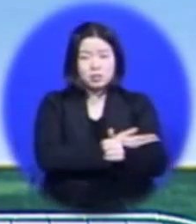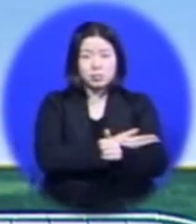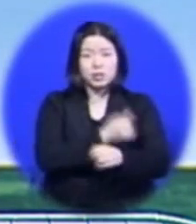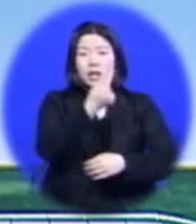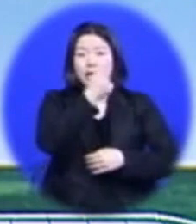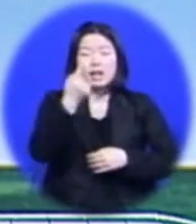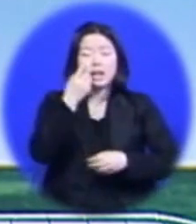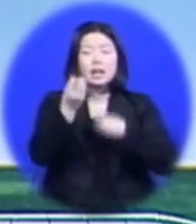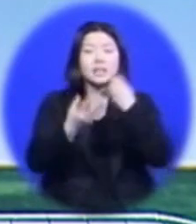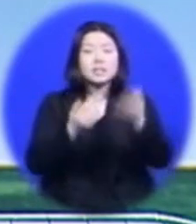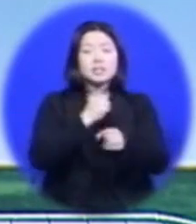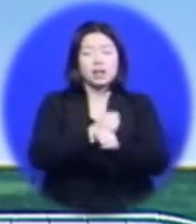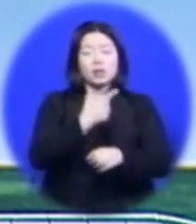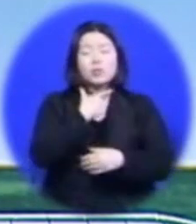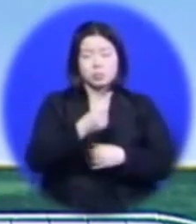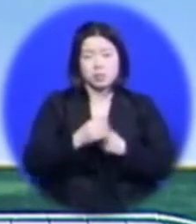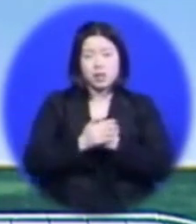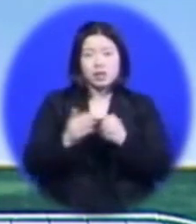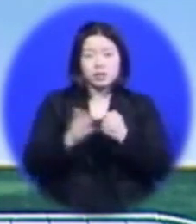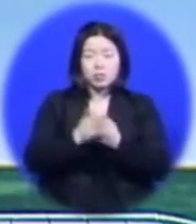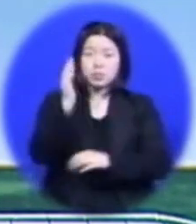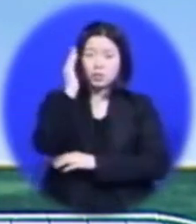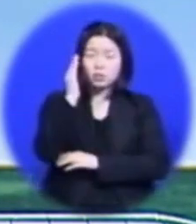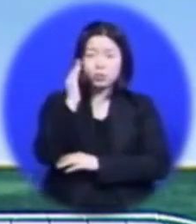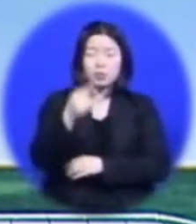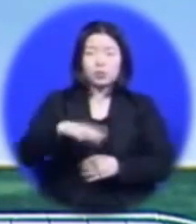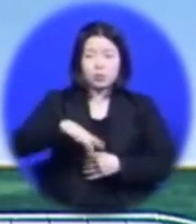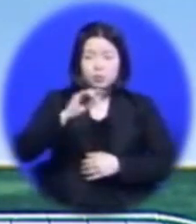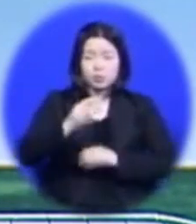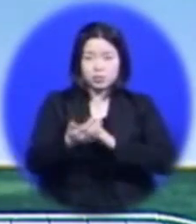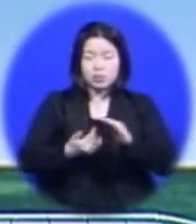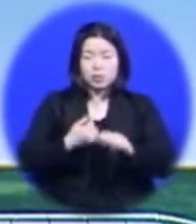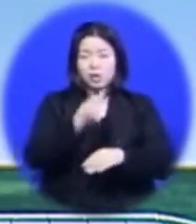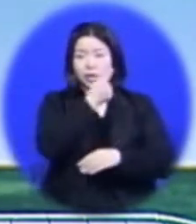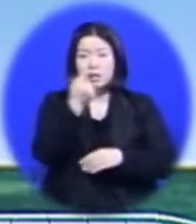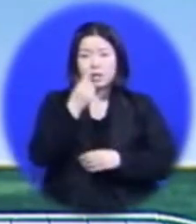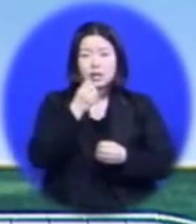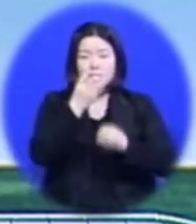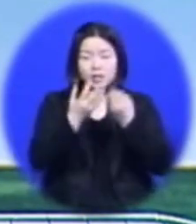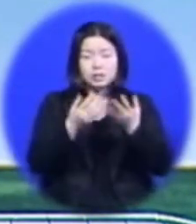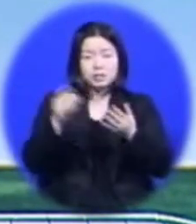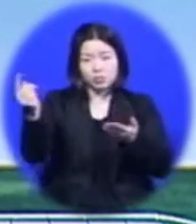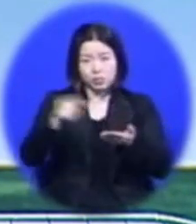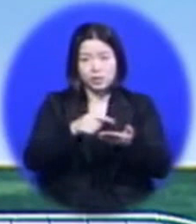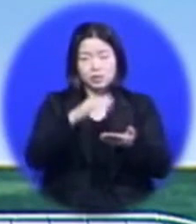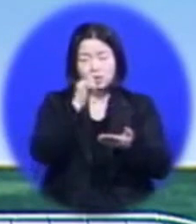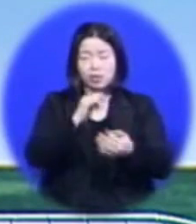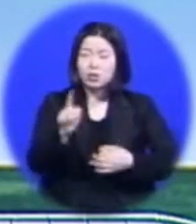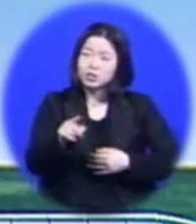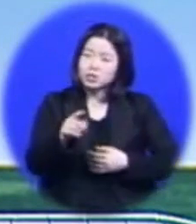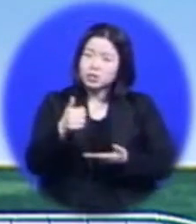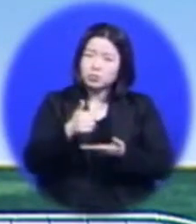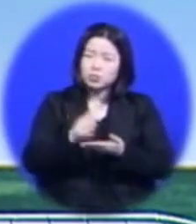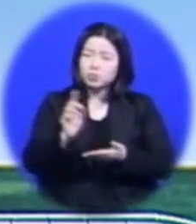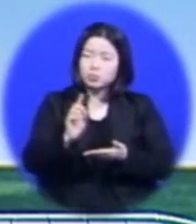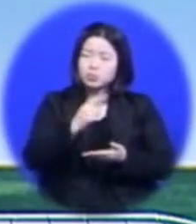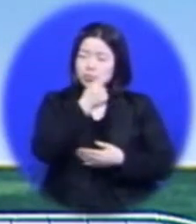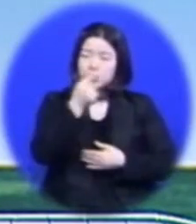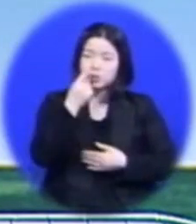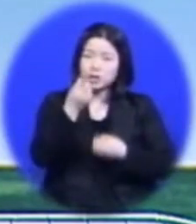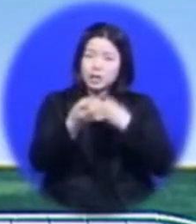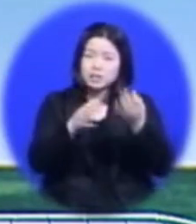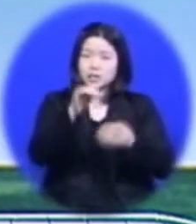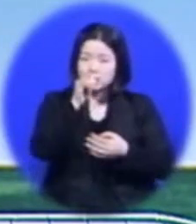하시겠다고 하셨어요. 그래서 설교 전에 간증을 하러 나오셨어요. 저는 이분이 무슨 간증을 이렇게 하실 것이